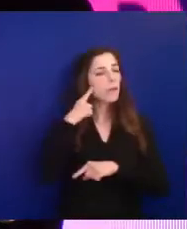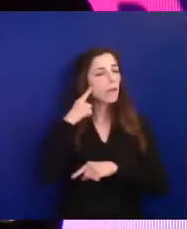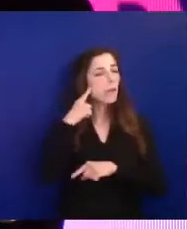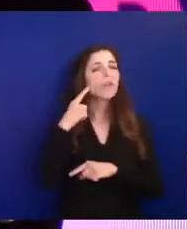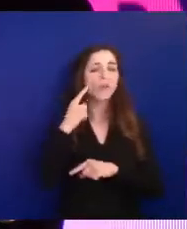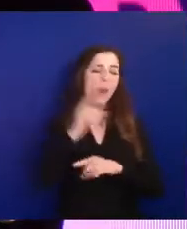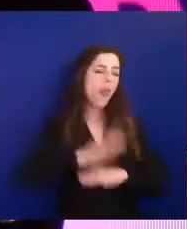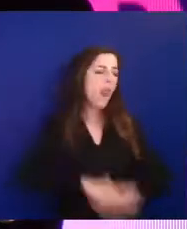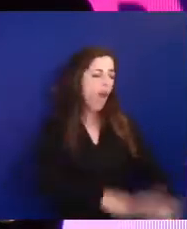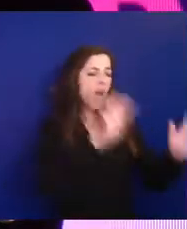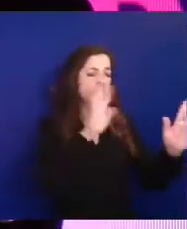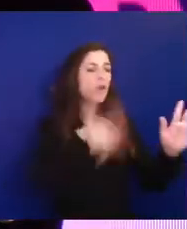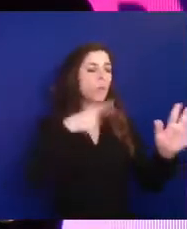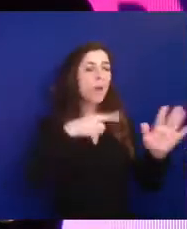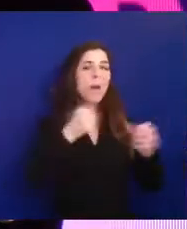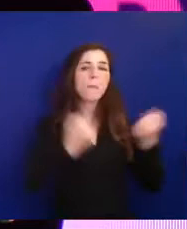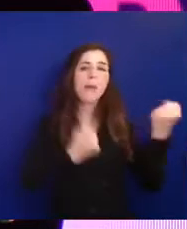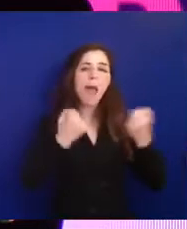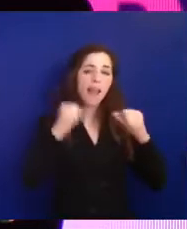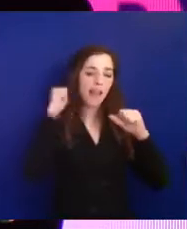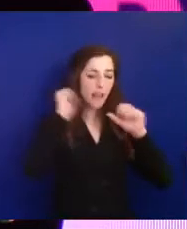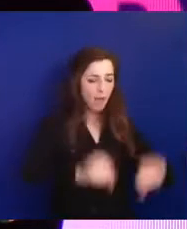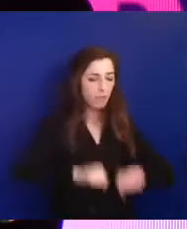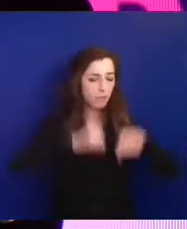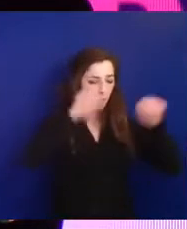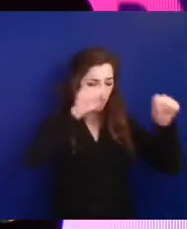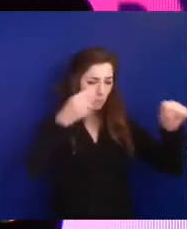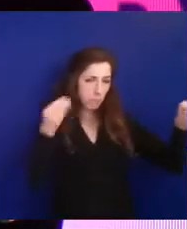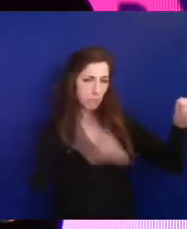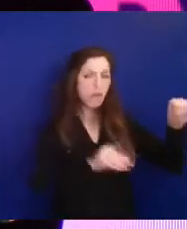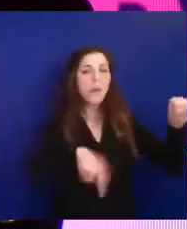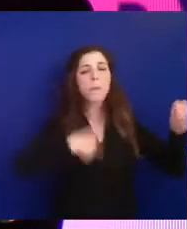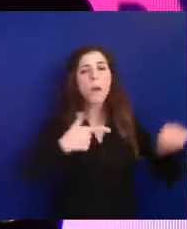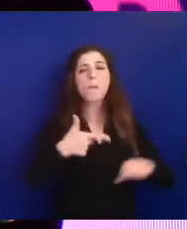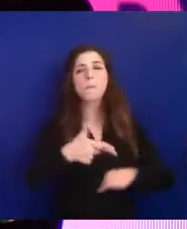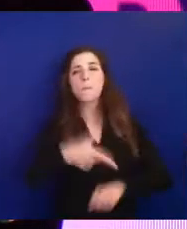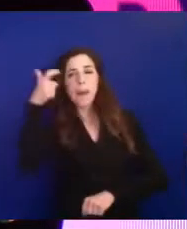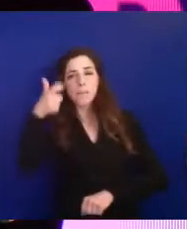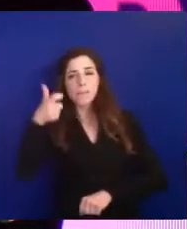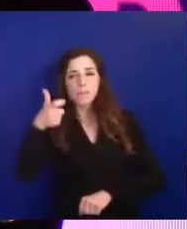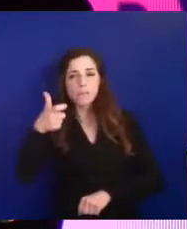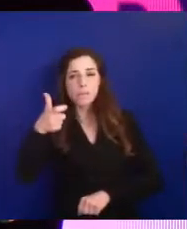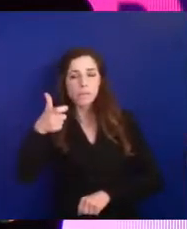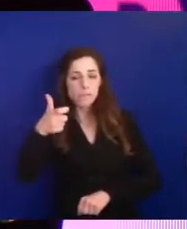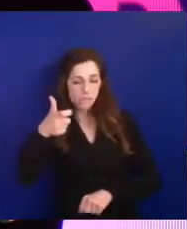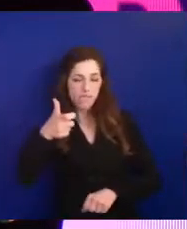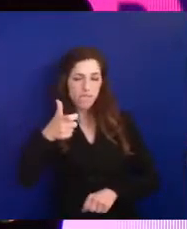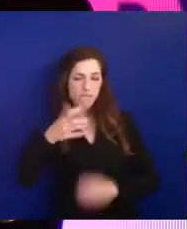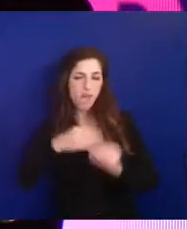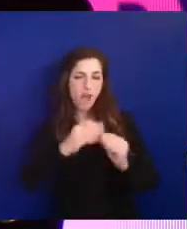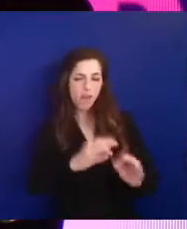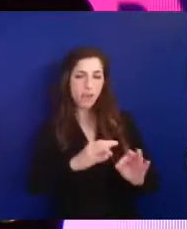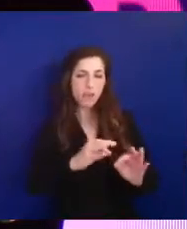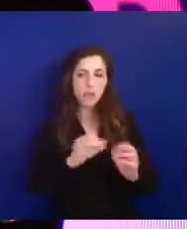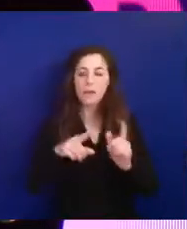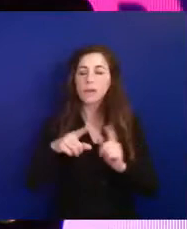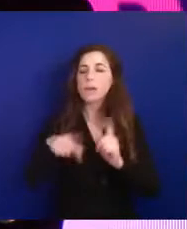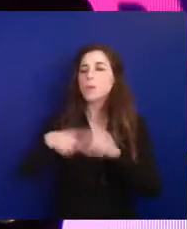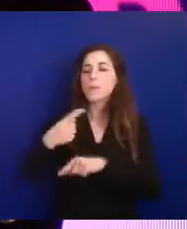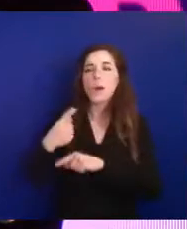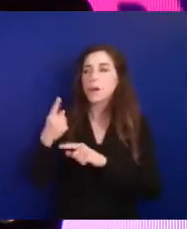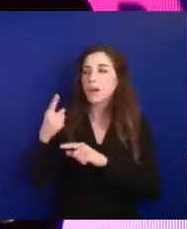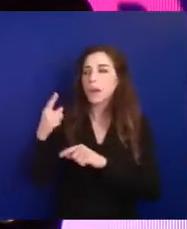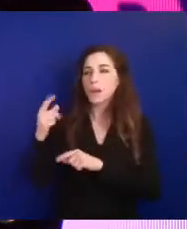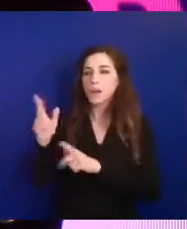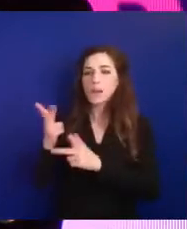poi provvediamo con un colpo di pistola si allontanarono credo per pulire il sangue che era per